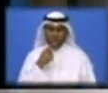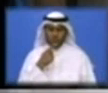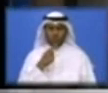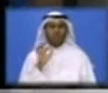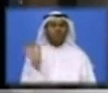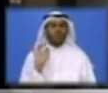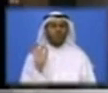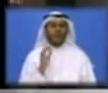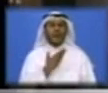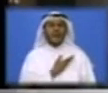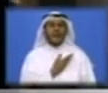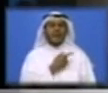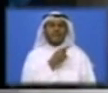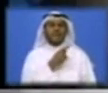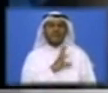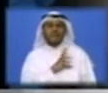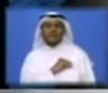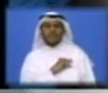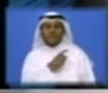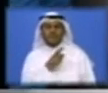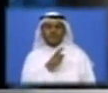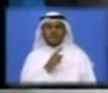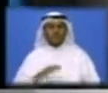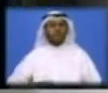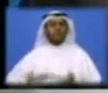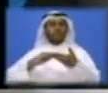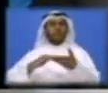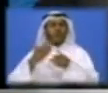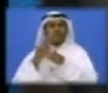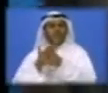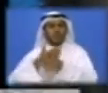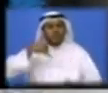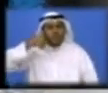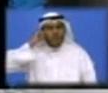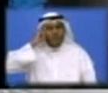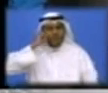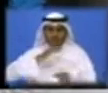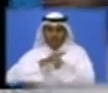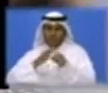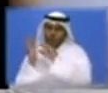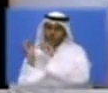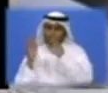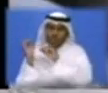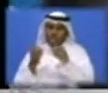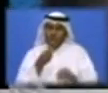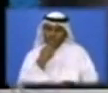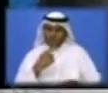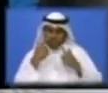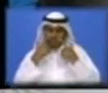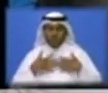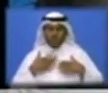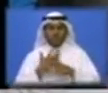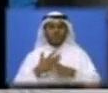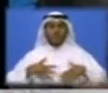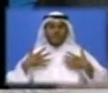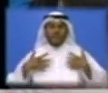غزه نتفقد الناس واحوالهم المعيشيه الصعبه التي عانوا من خلالها سنوات الحصار التي ضاقت بهم وباح والاله